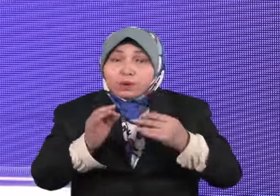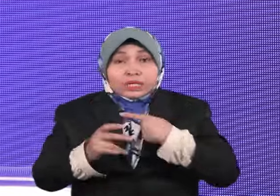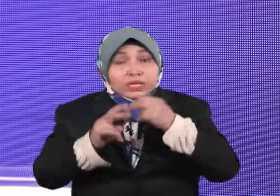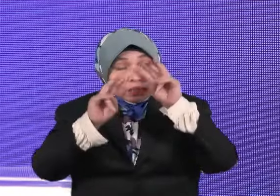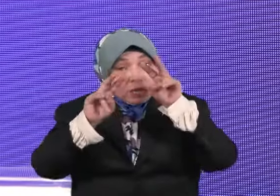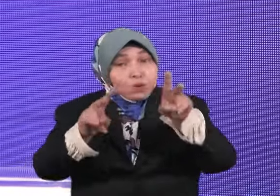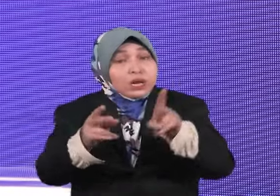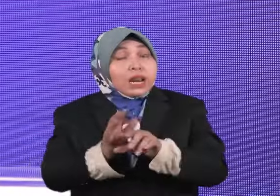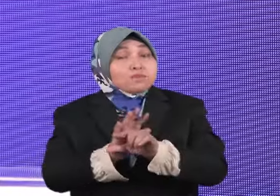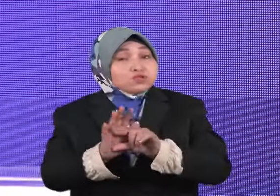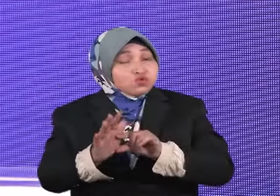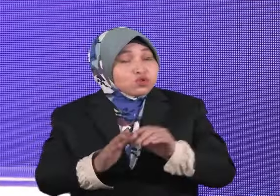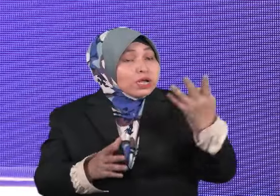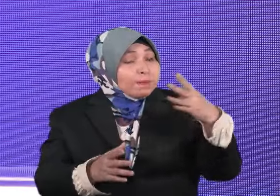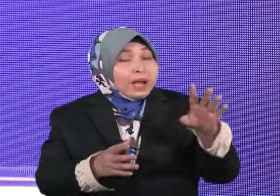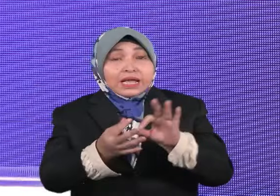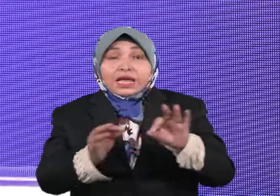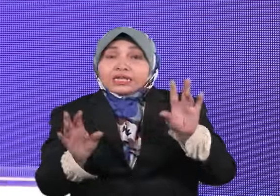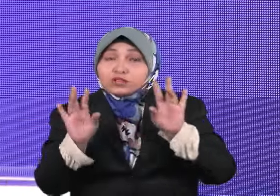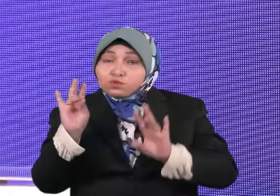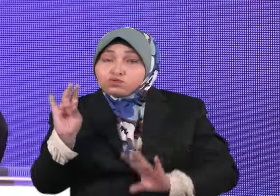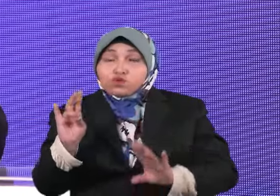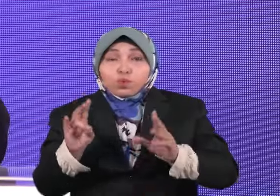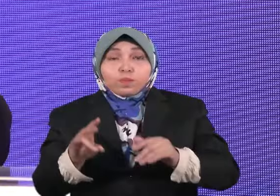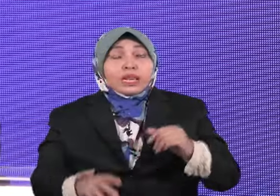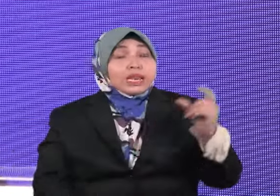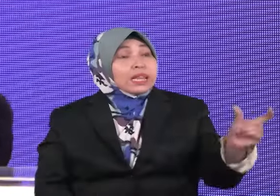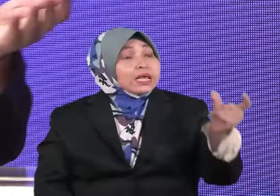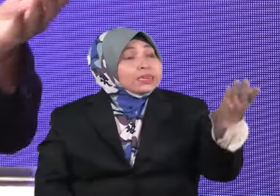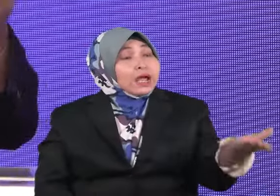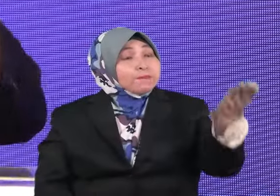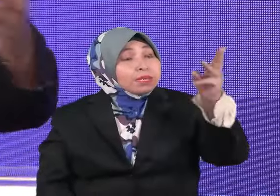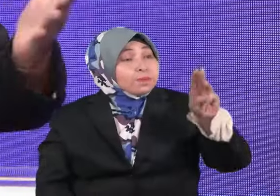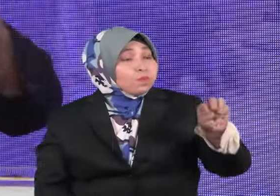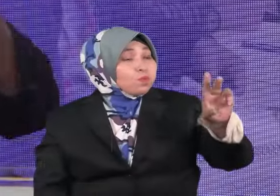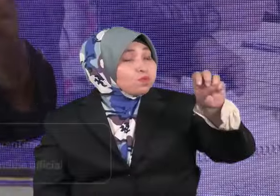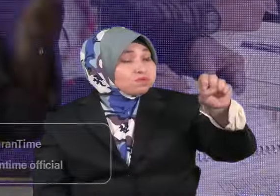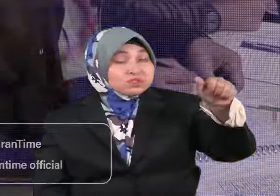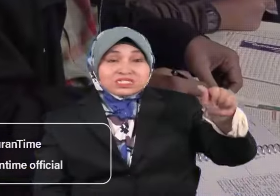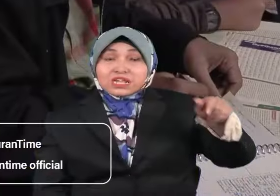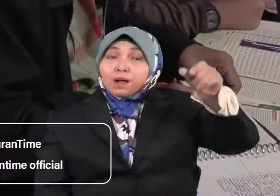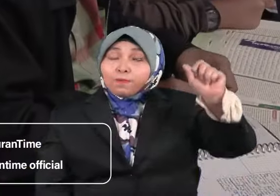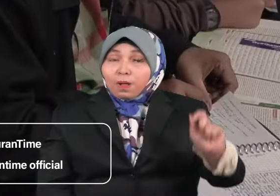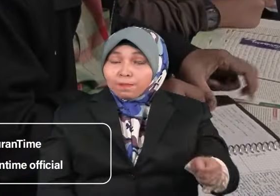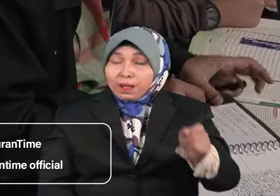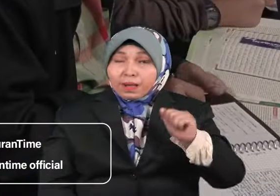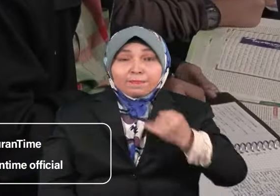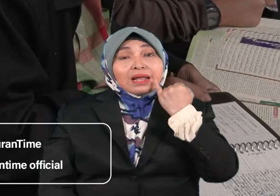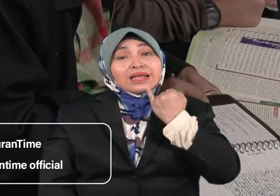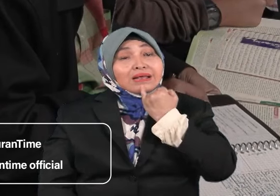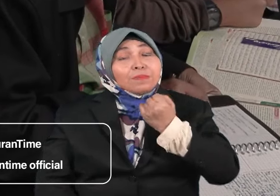dalam surah ke-14 ayat yang ke-7 bila Nabi Musa bersama dengan Bani Israel bila mereka sudah pun lepas daripada